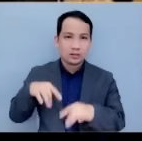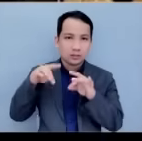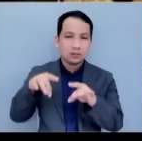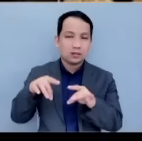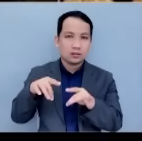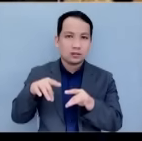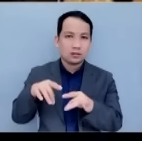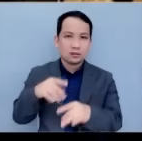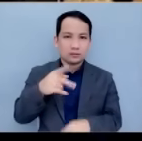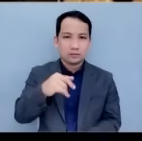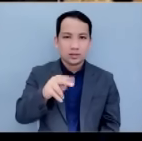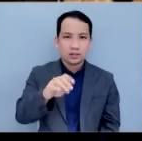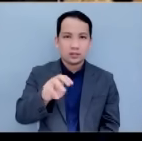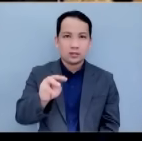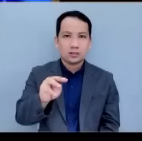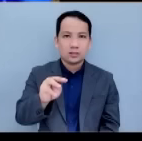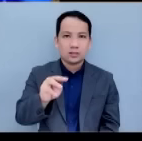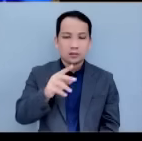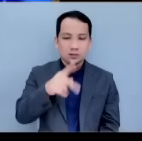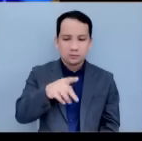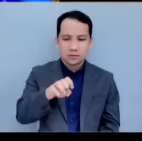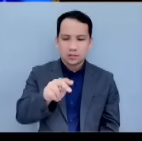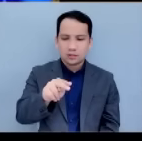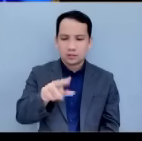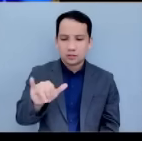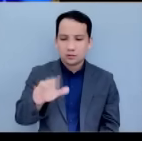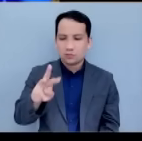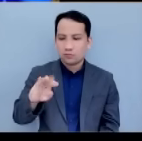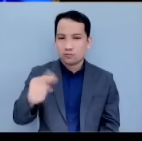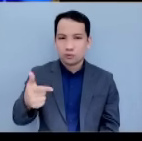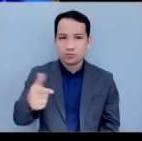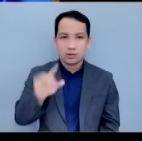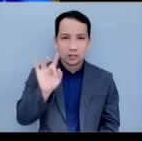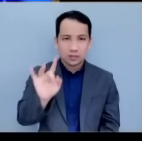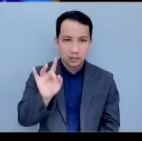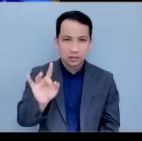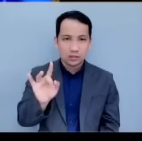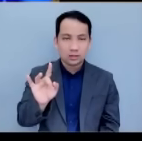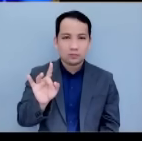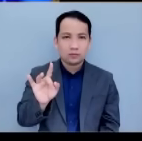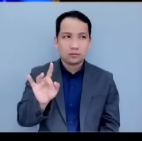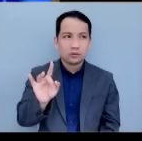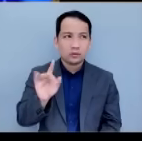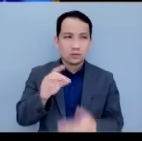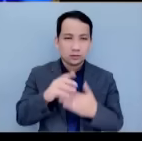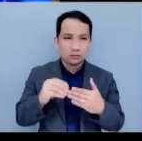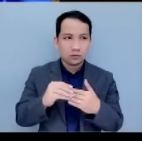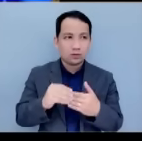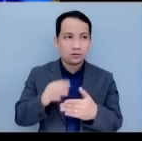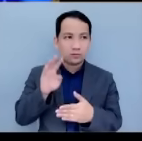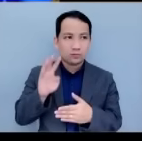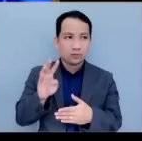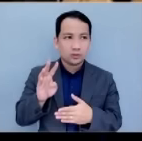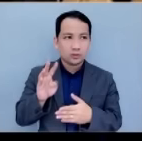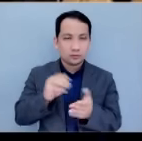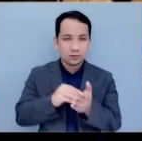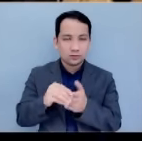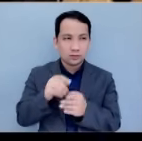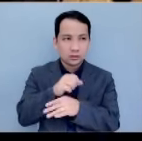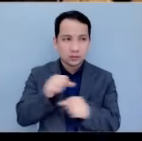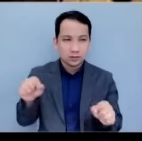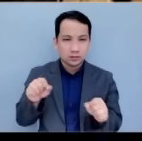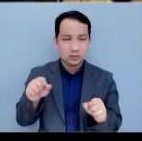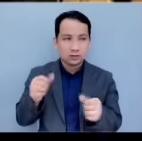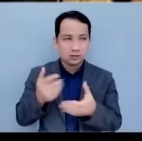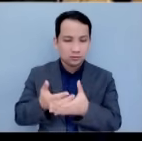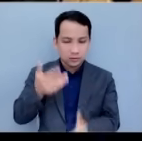Wong na maglalaan sila ng halos 80 milyong dolyar o higit 4 na bilyong piso para sa seguridad at pagpapalago ng